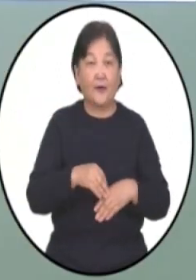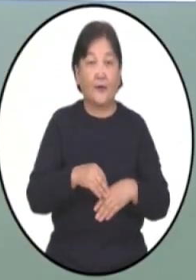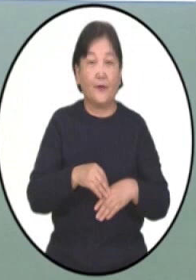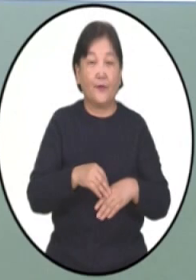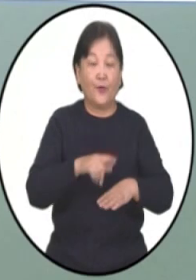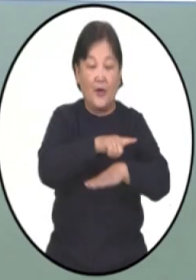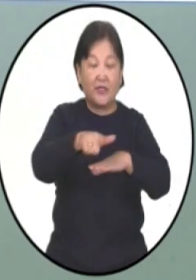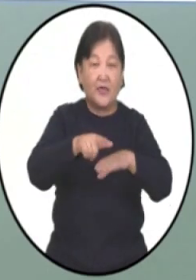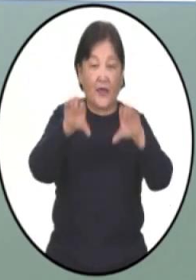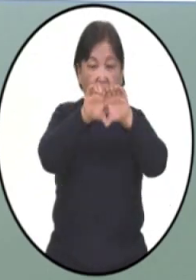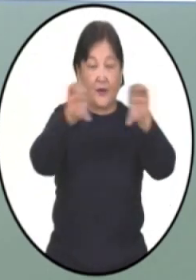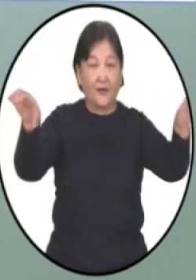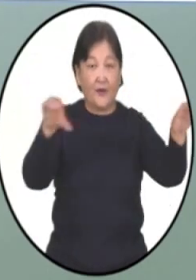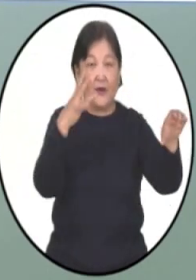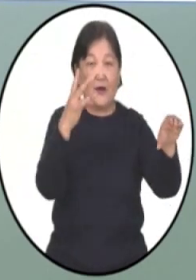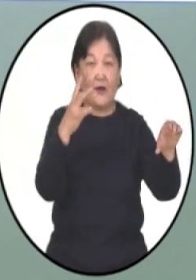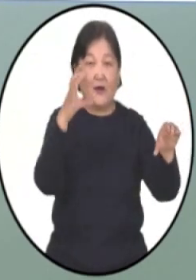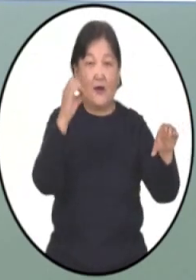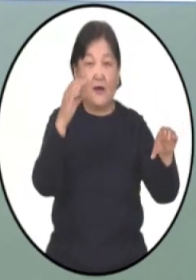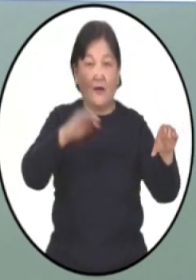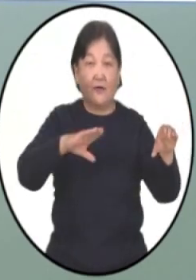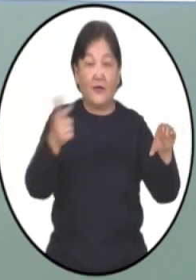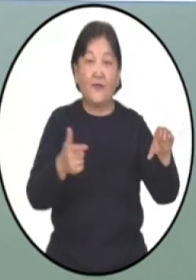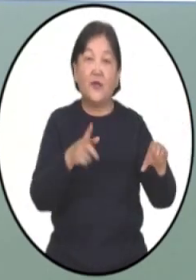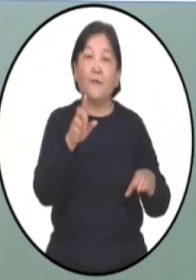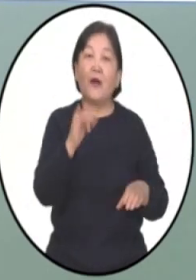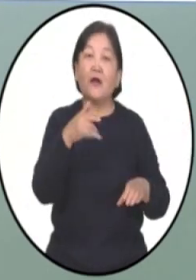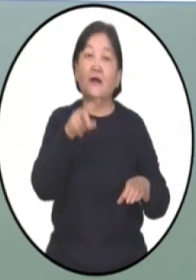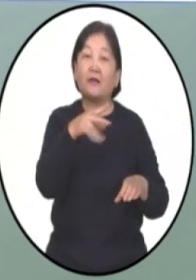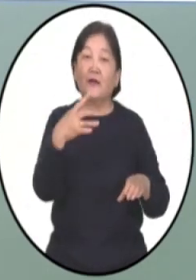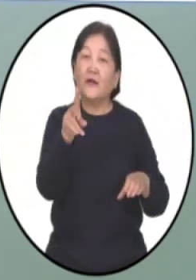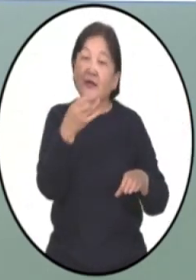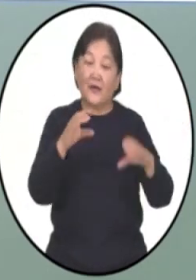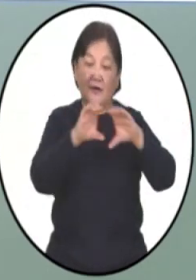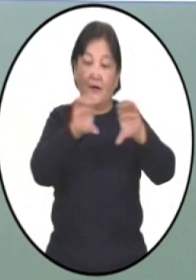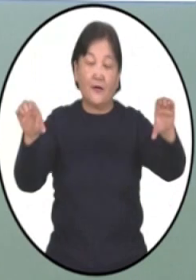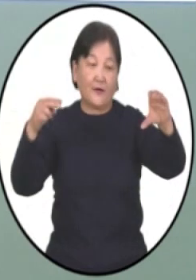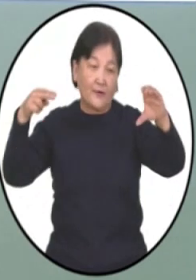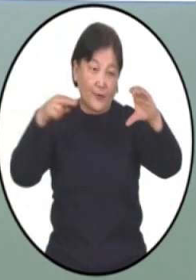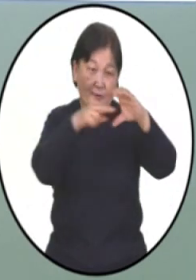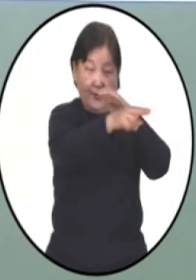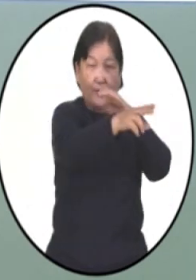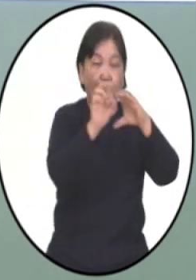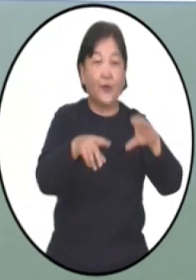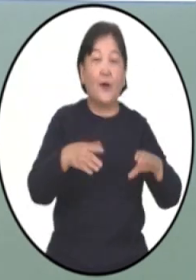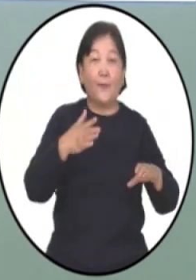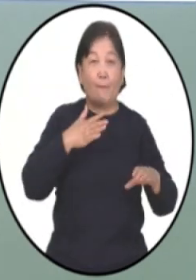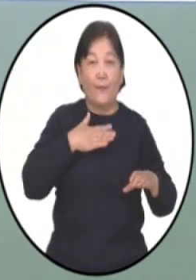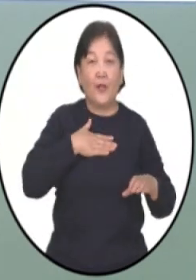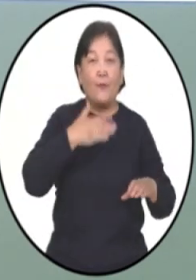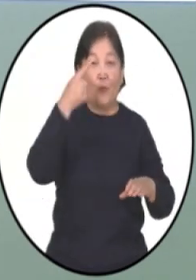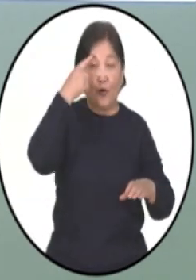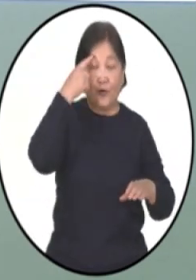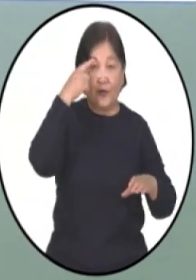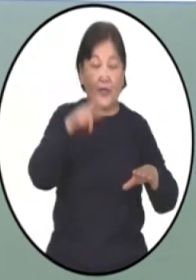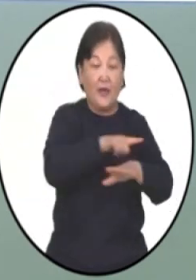нөөцийг тэр дундаа нефт байгалийн хийг дамжуулдаг гэж ойлгодог бол бидний өдөр тутмын амьдралд амьдрдаг хот суурин газрууд маань дамжуулах хоолойг